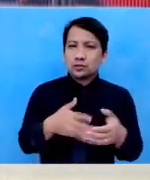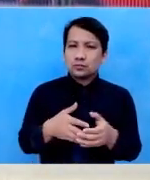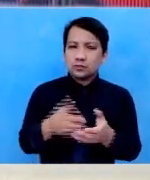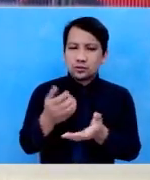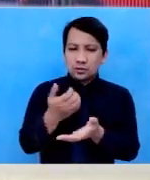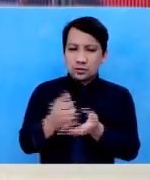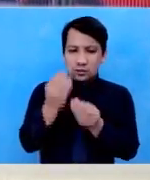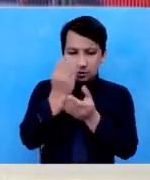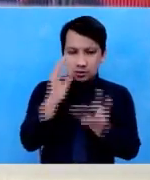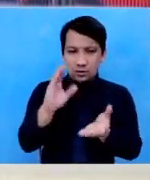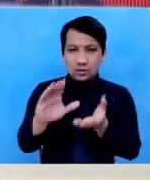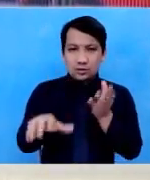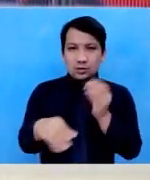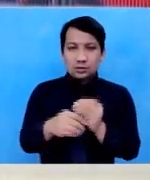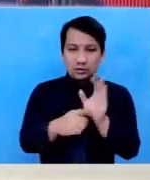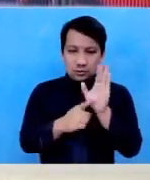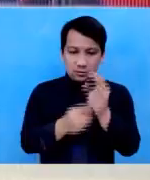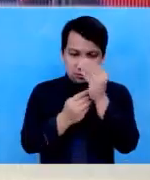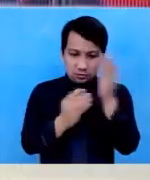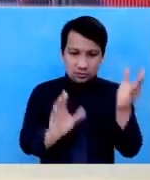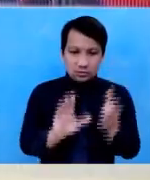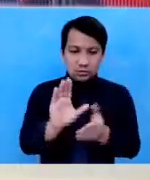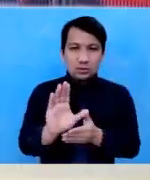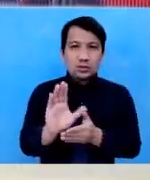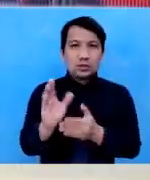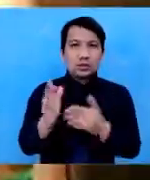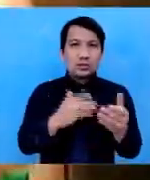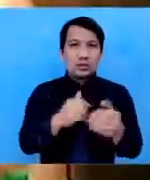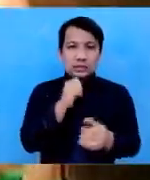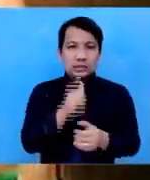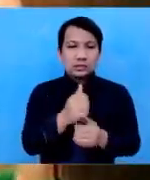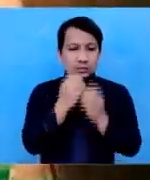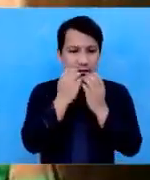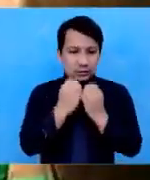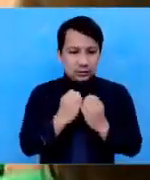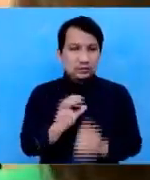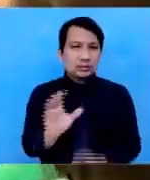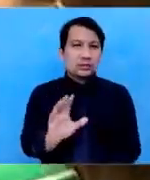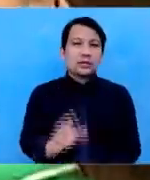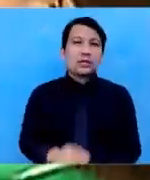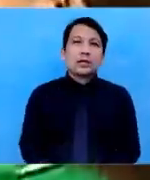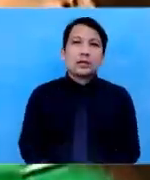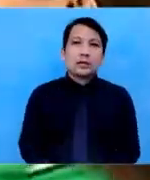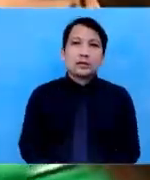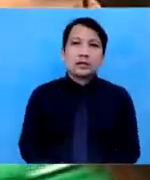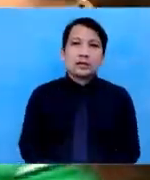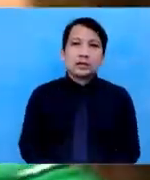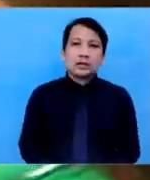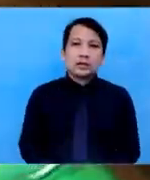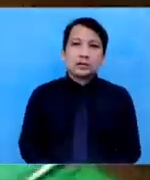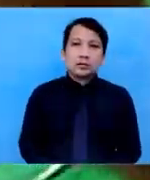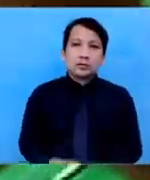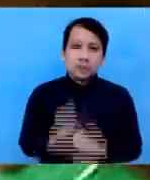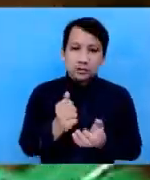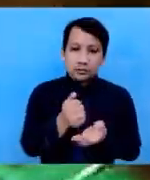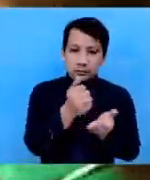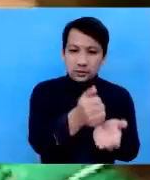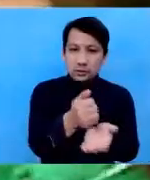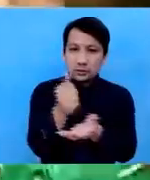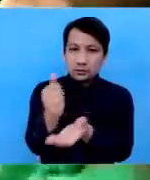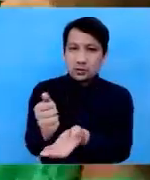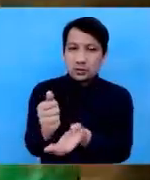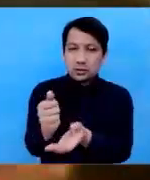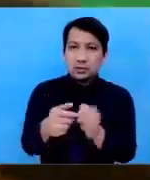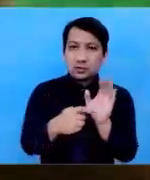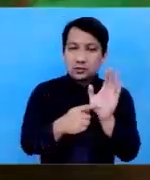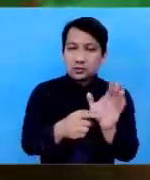kanilang pag-aral ay hindi tayo magtitipid. Matapos mamigay ng food pack sa mga guro, personal ding pinakinggan